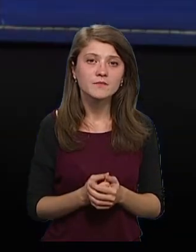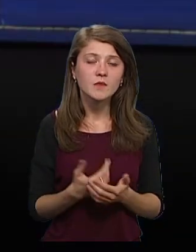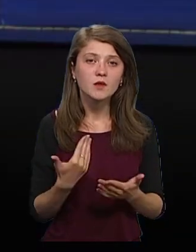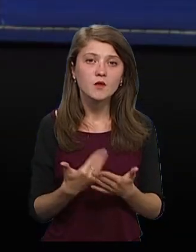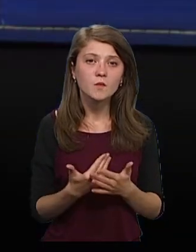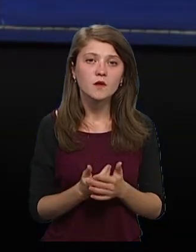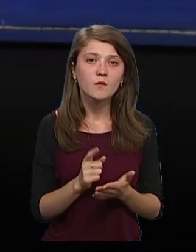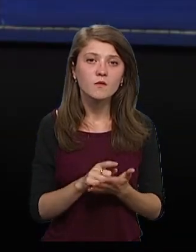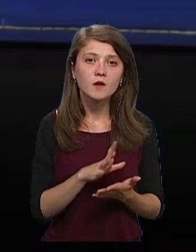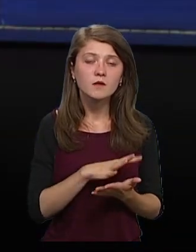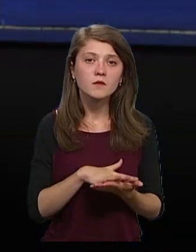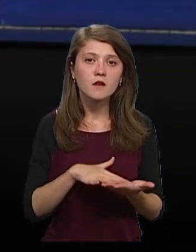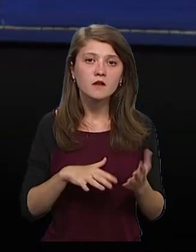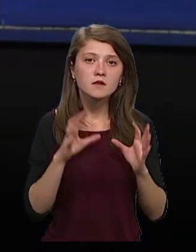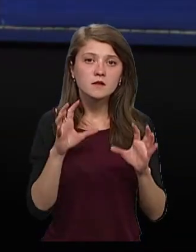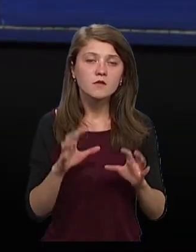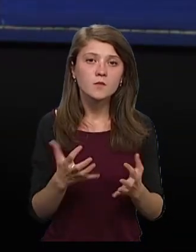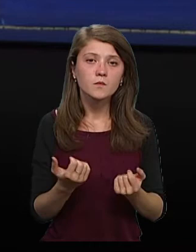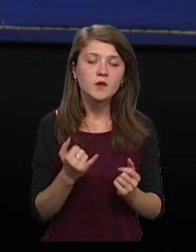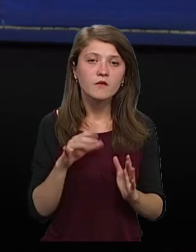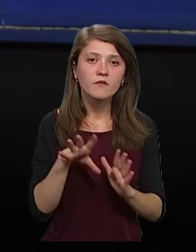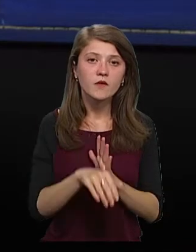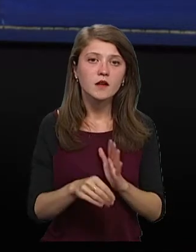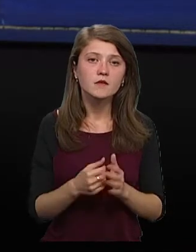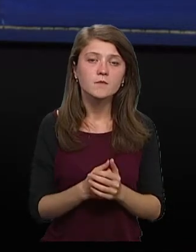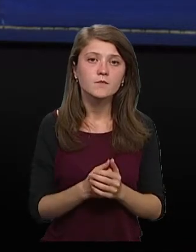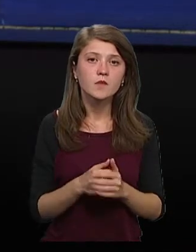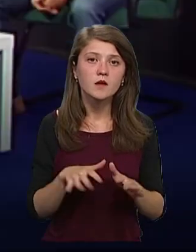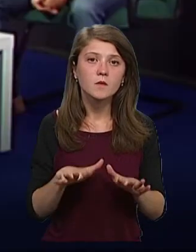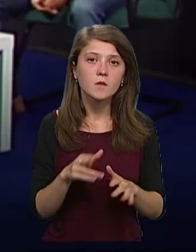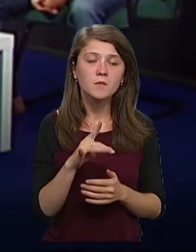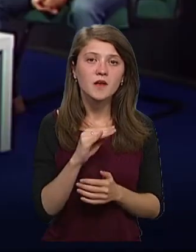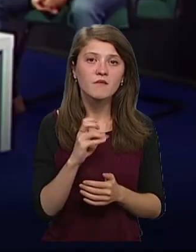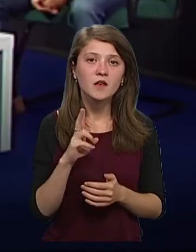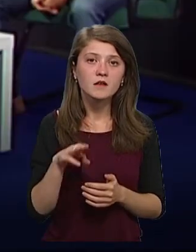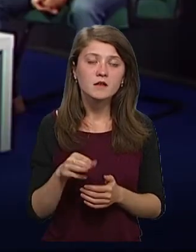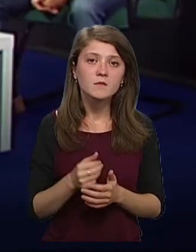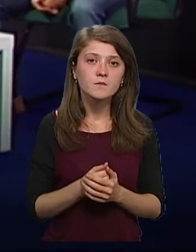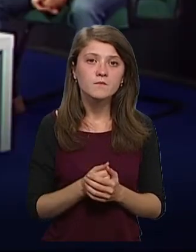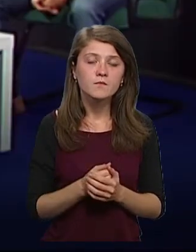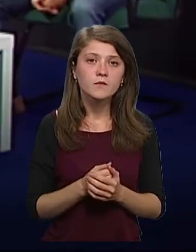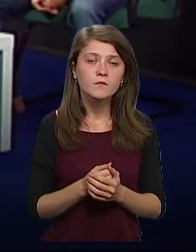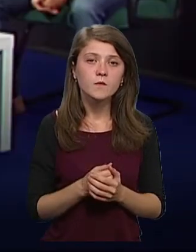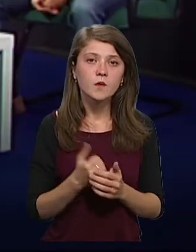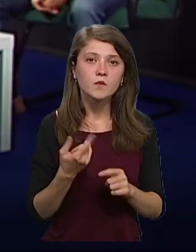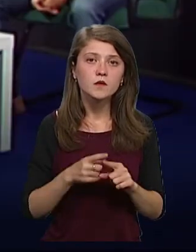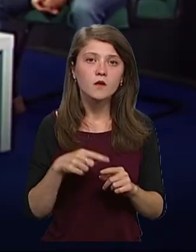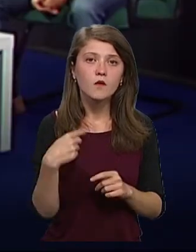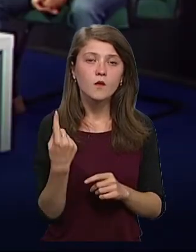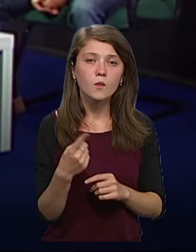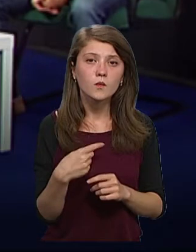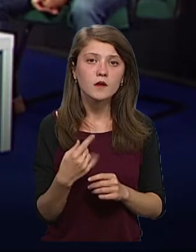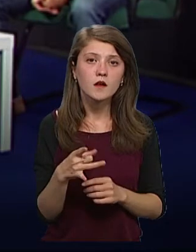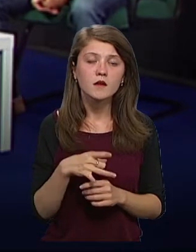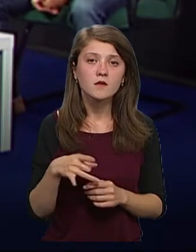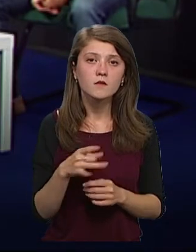низка законів має бути прийнята. Тобто, роботи... І насамперед введення посади префекта от у цих укрупнених районах,